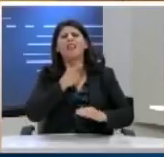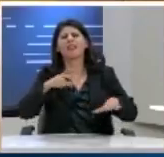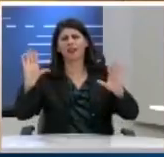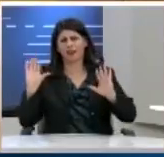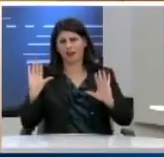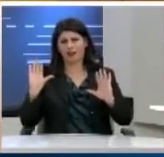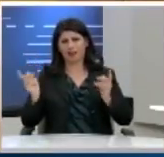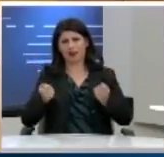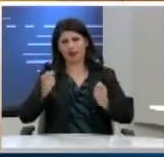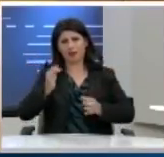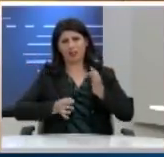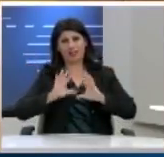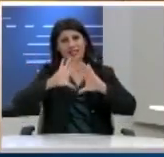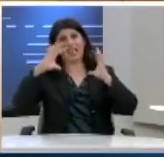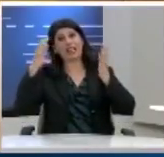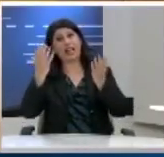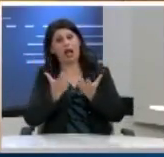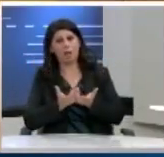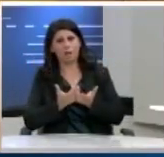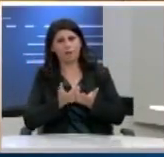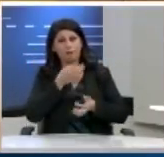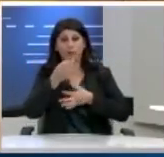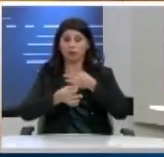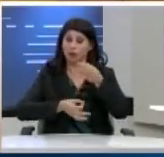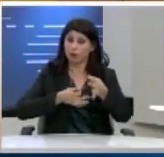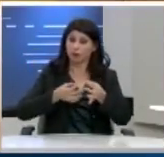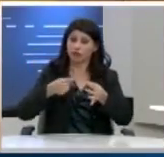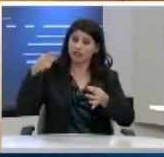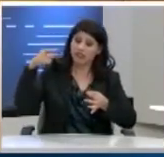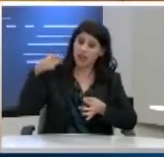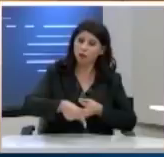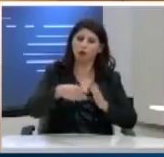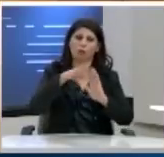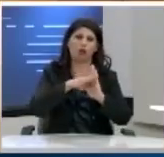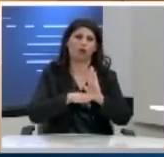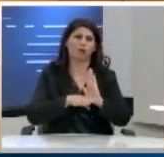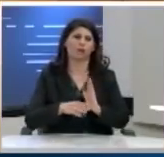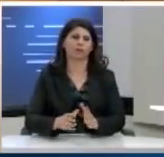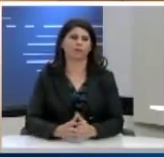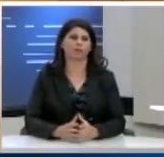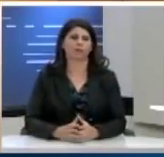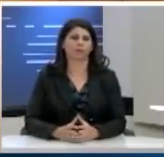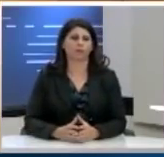κάνουμε συζητήσεις γενικώς, να τοποθετηθείτε σε αυτό το πρόγραμμα.